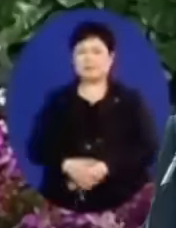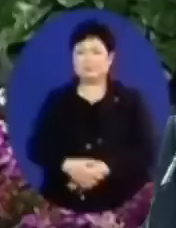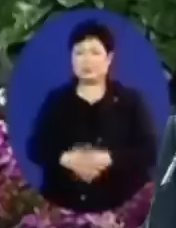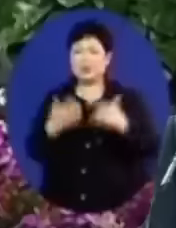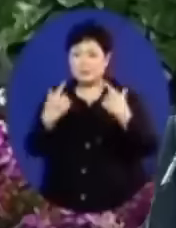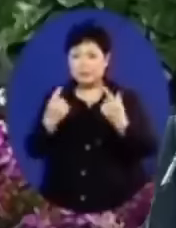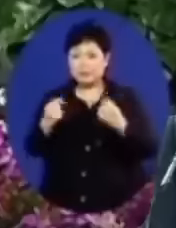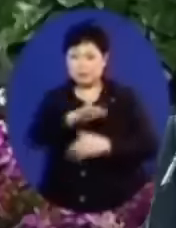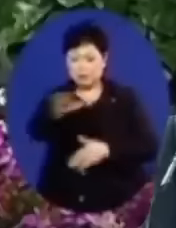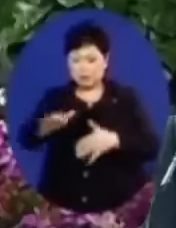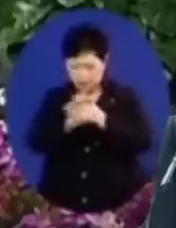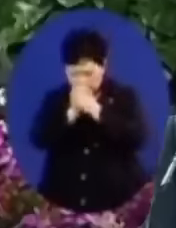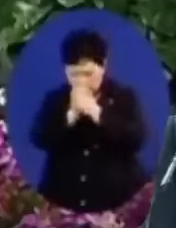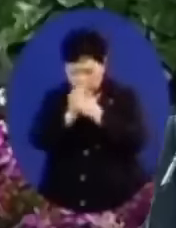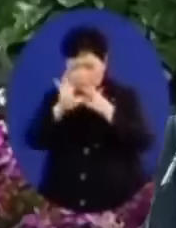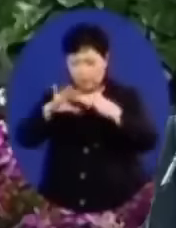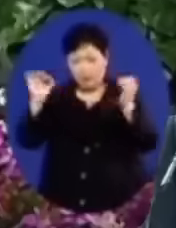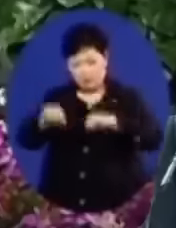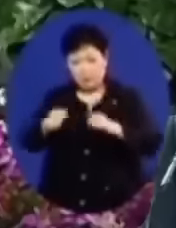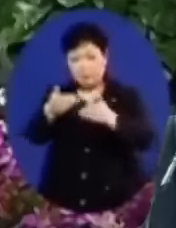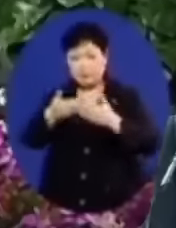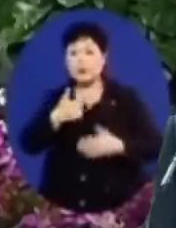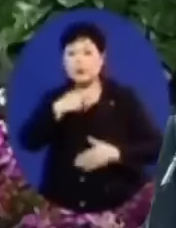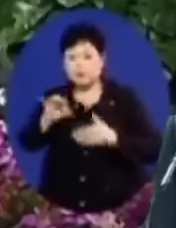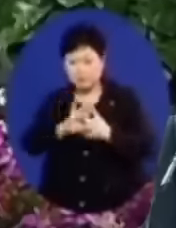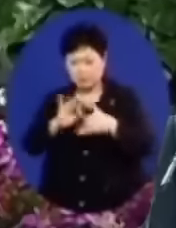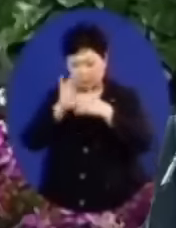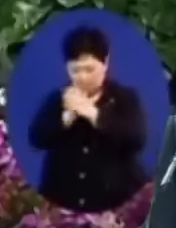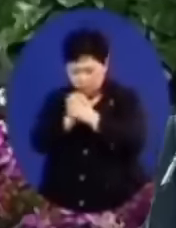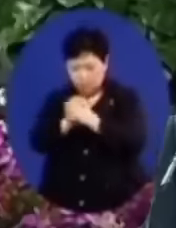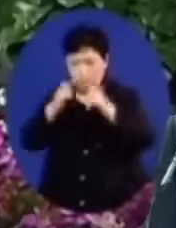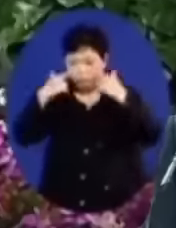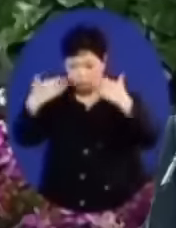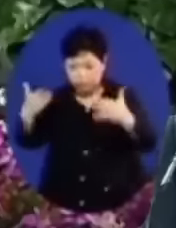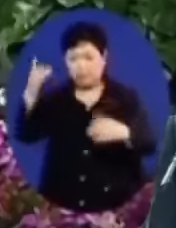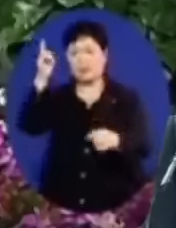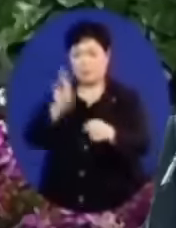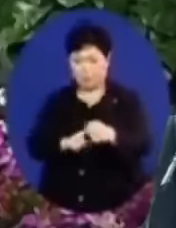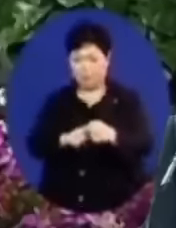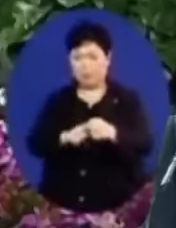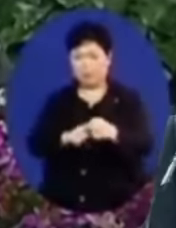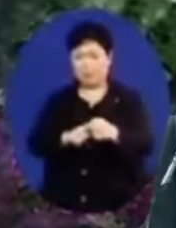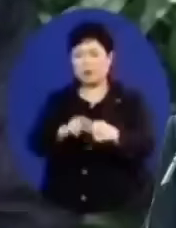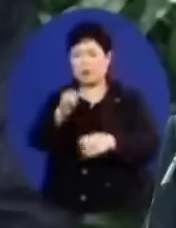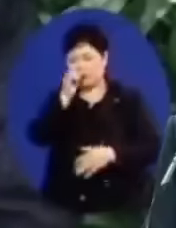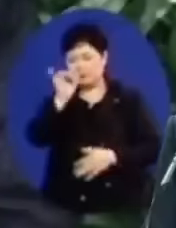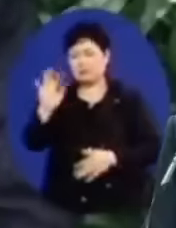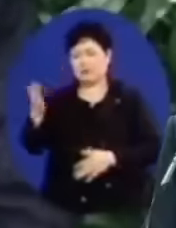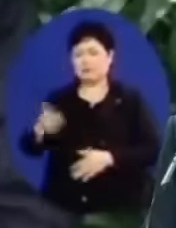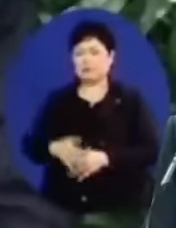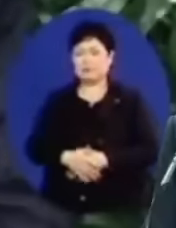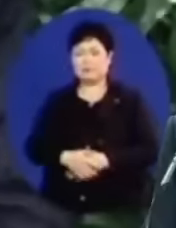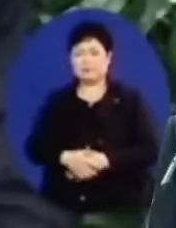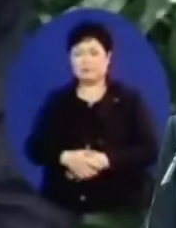맞습니다. 우리가 기도에 응답받기 위해서도 기도하는 분명한 목표가 있어야 되는 것입니다.